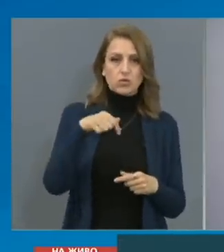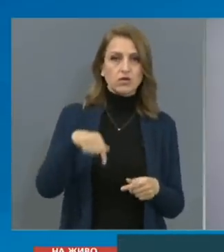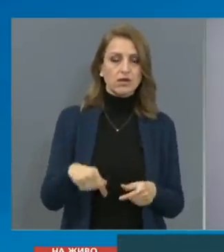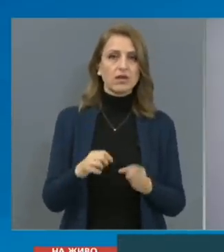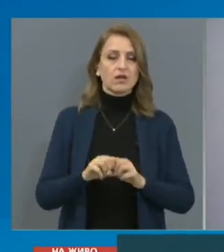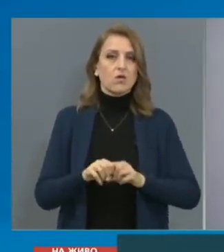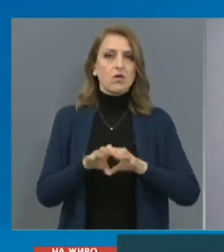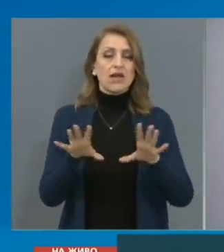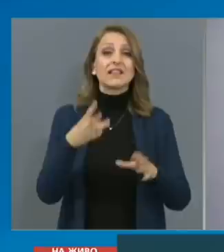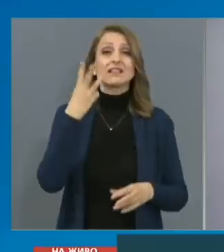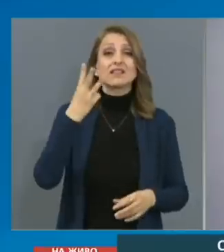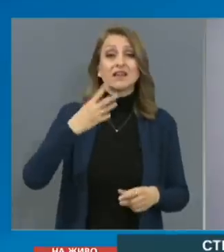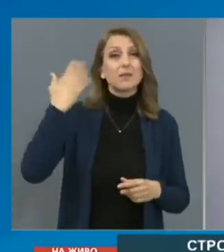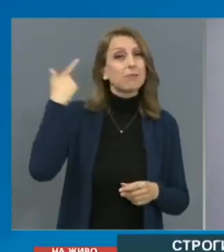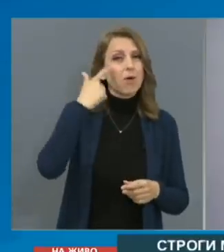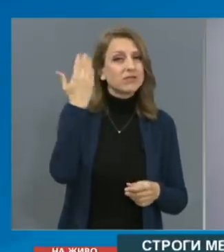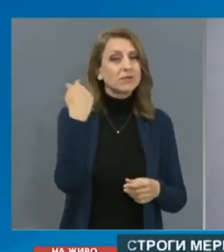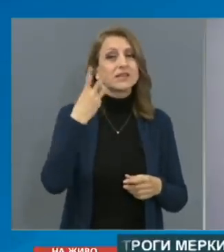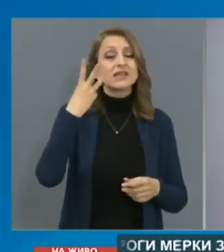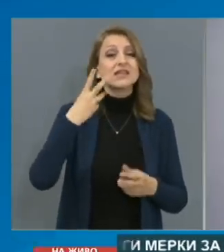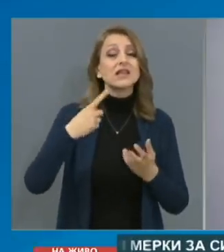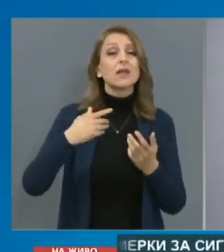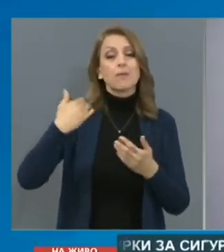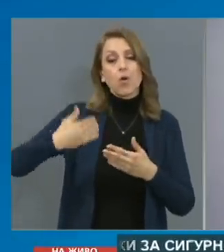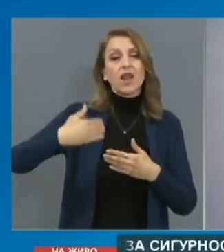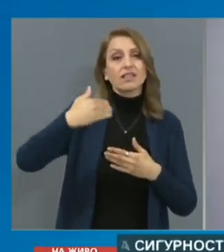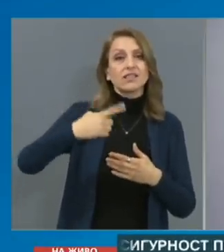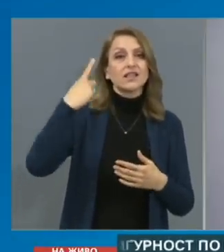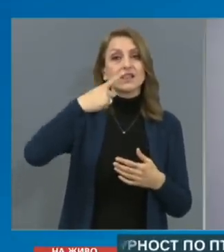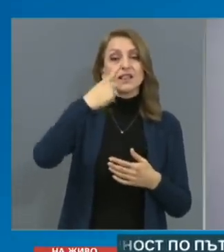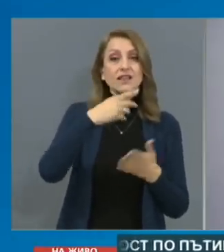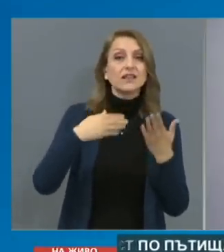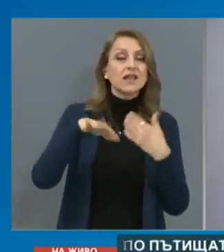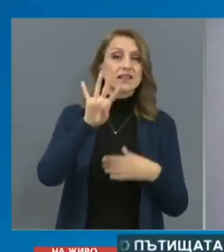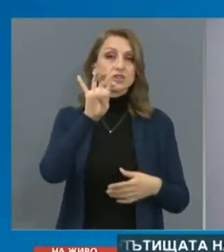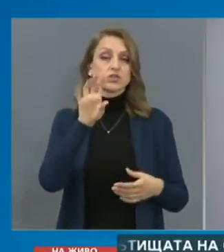с три поредни дни, с повече от 40 случая.